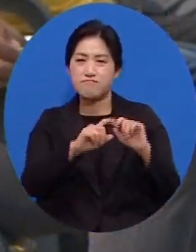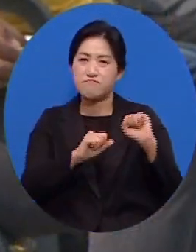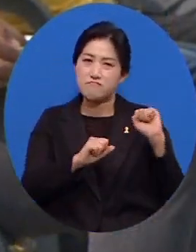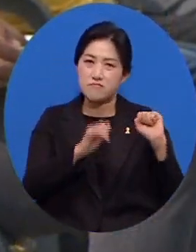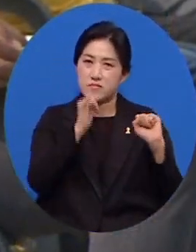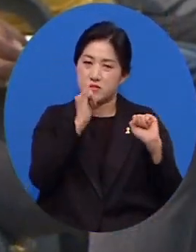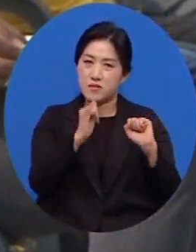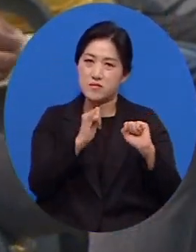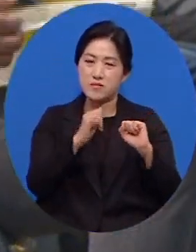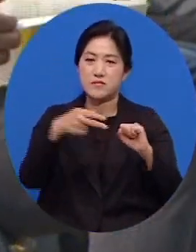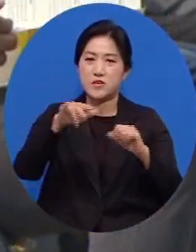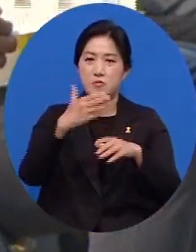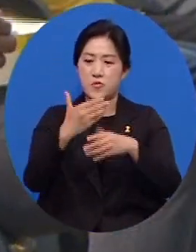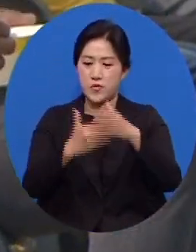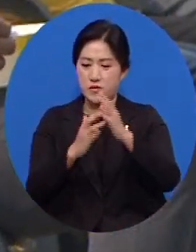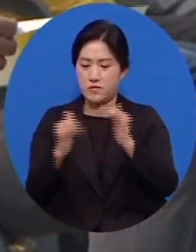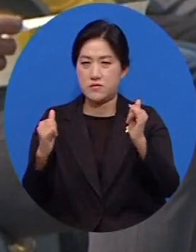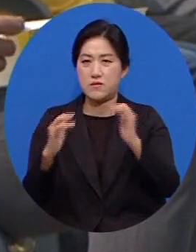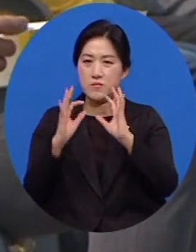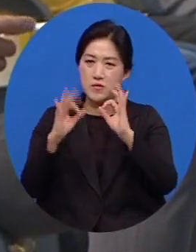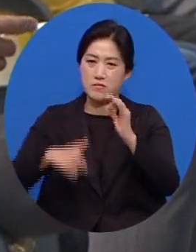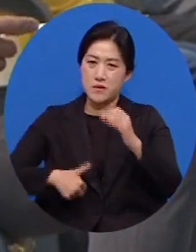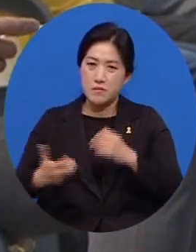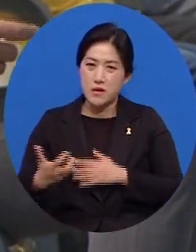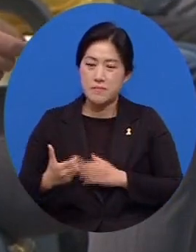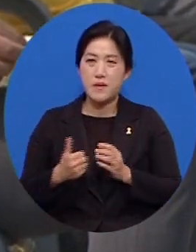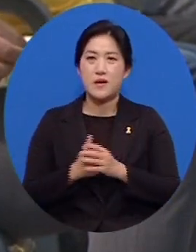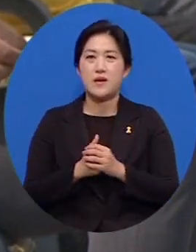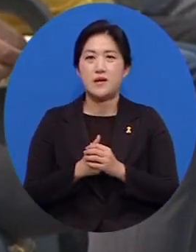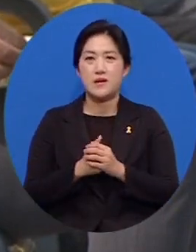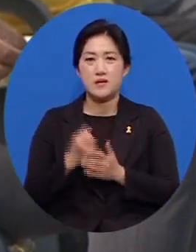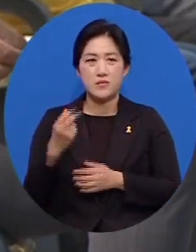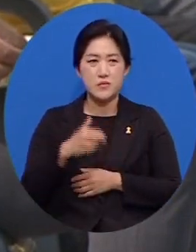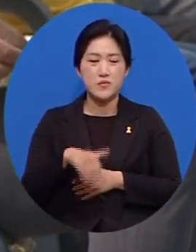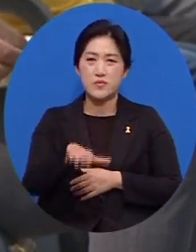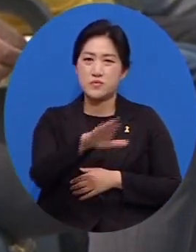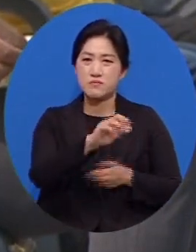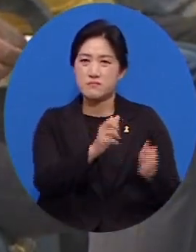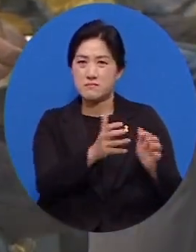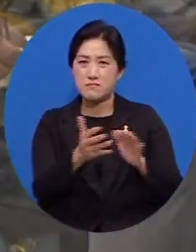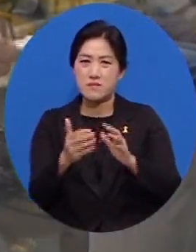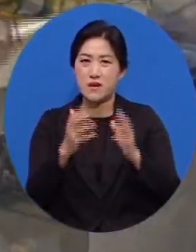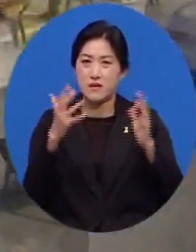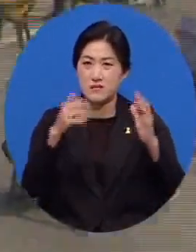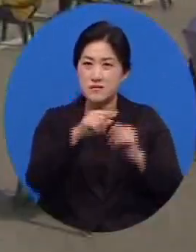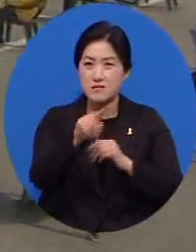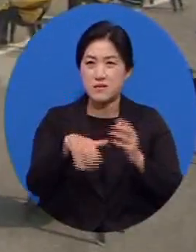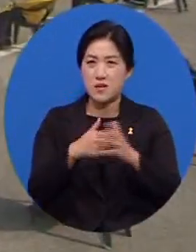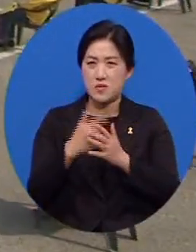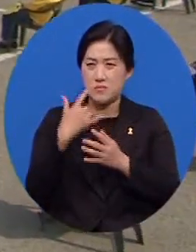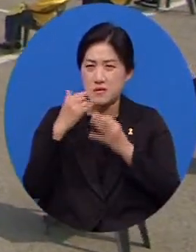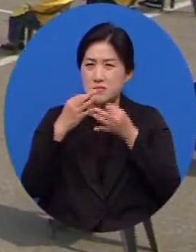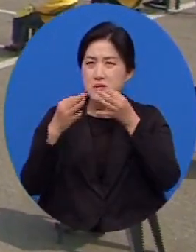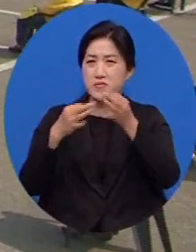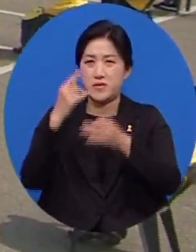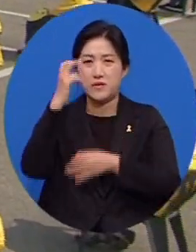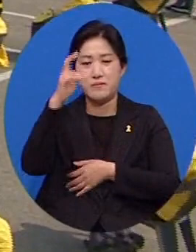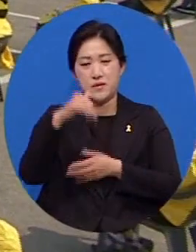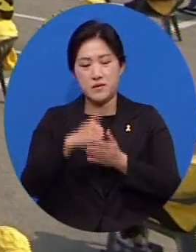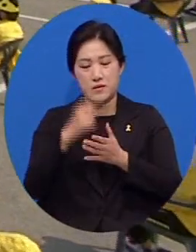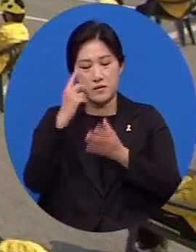많이 아팠고 애타게 엄마 아빠를 찾았을 우리 아이들이 떠올라 너무